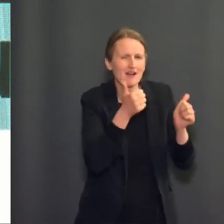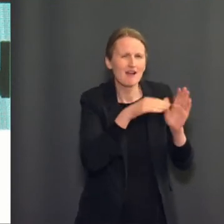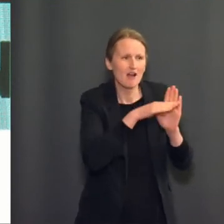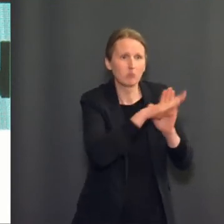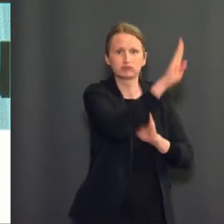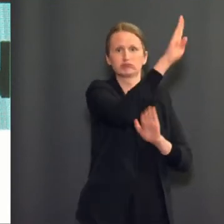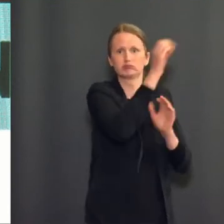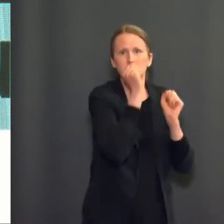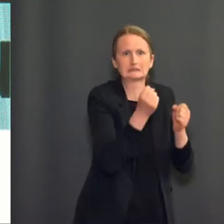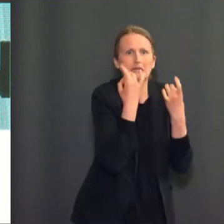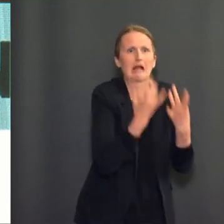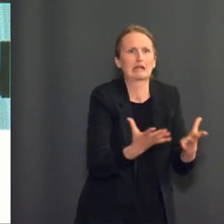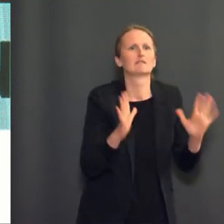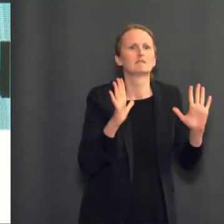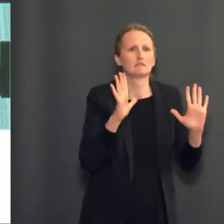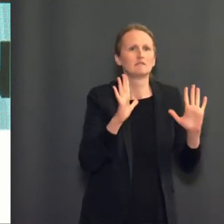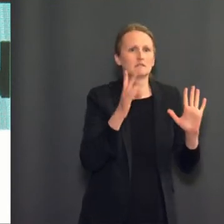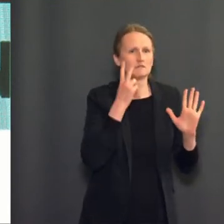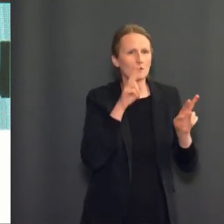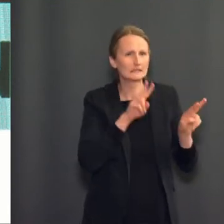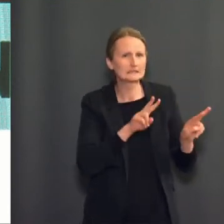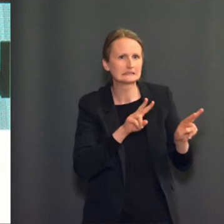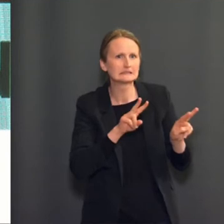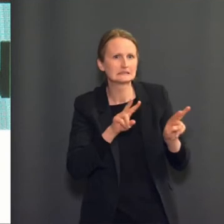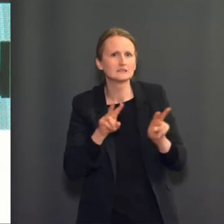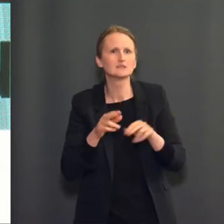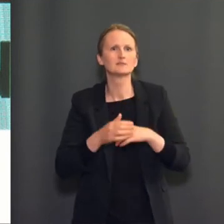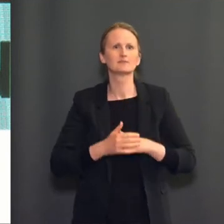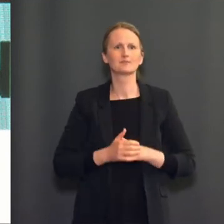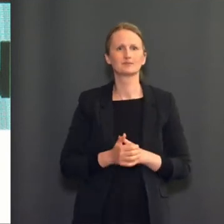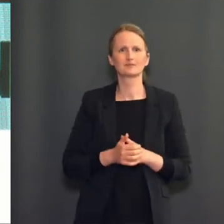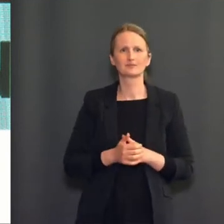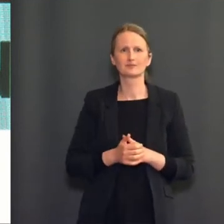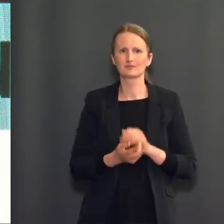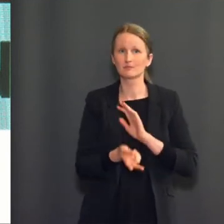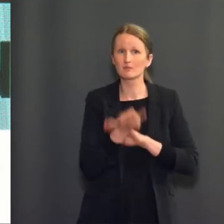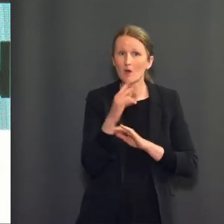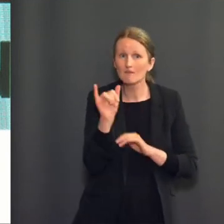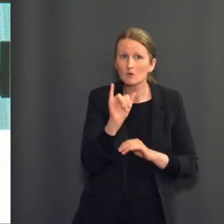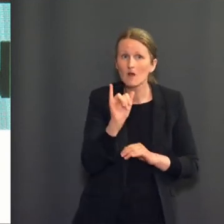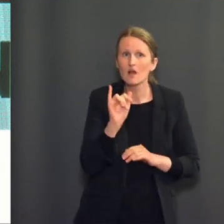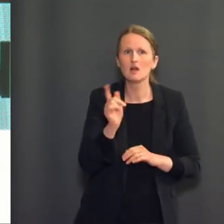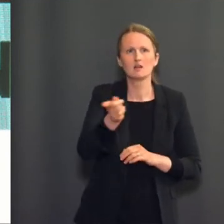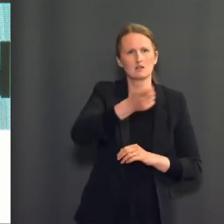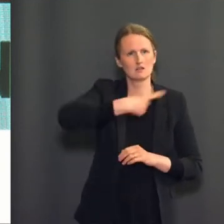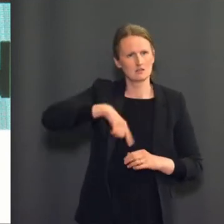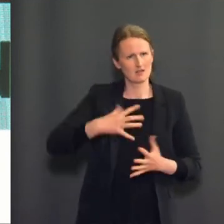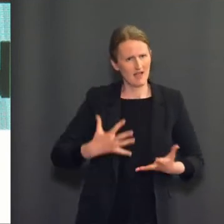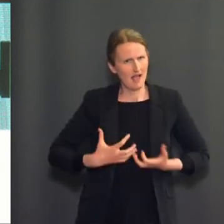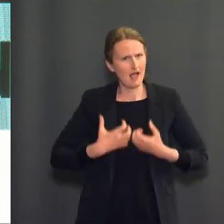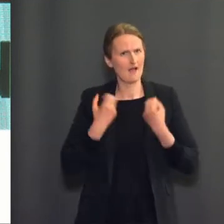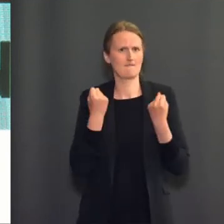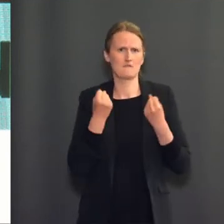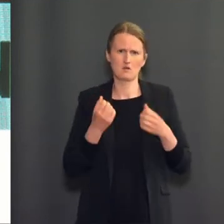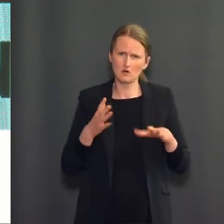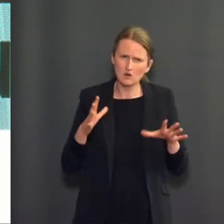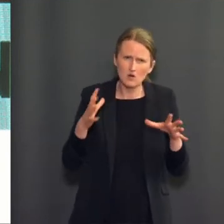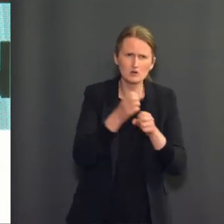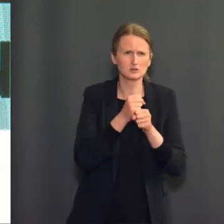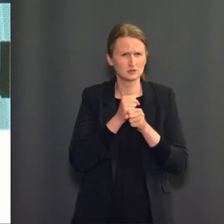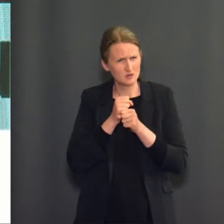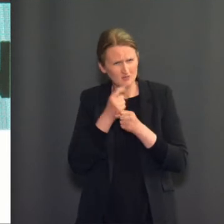Cela montre bien que c'est grâce à des efforts communs que nous pouvons mettre un terme à cette troisième vague.